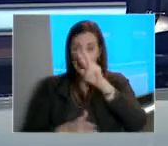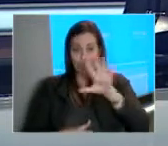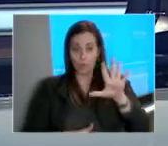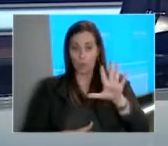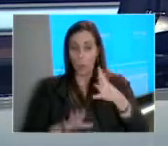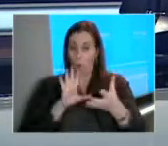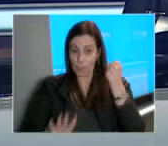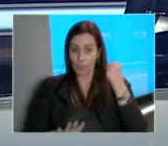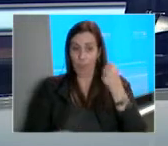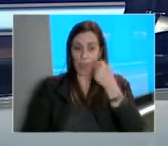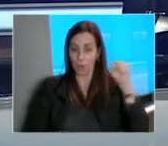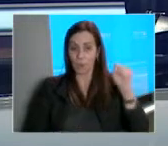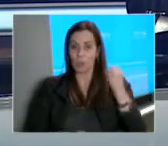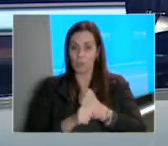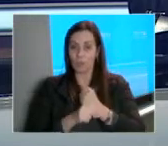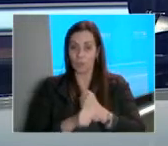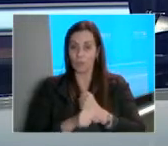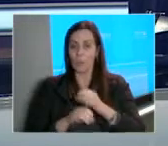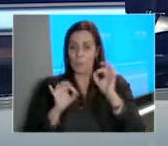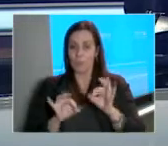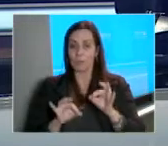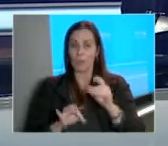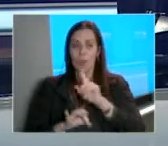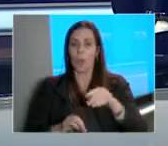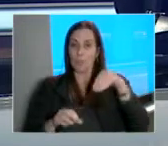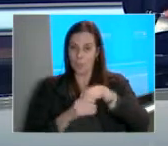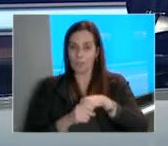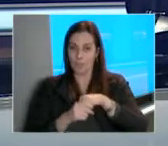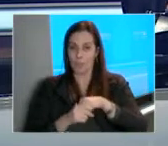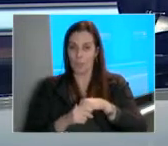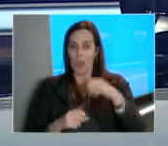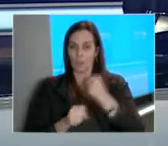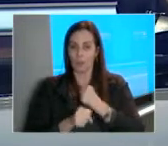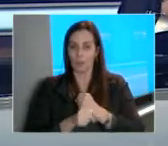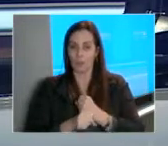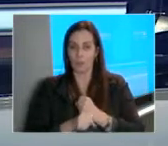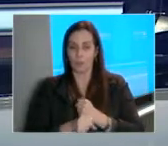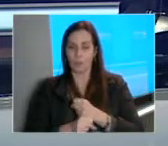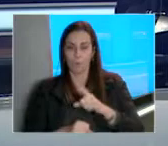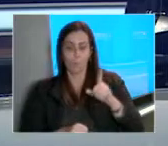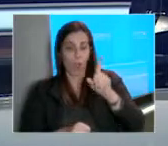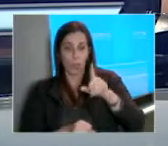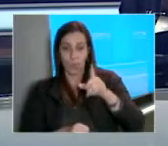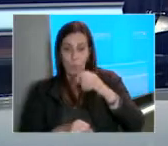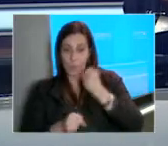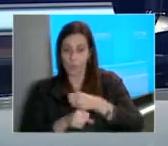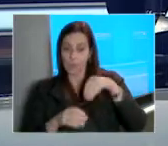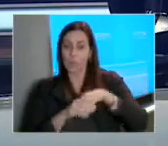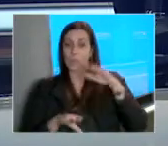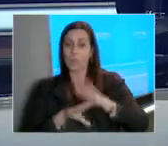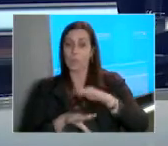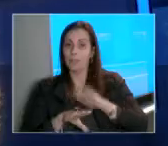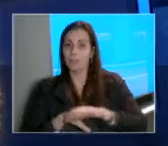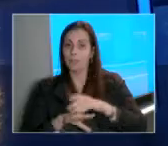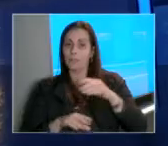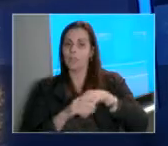ב-2005 הוציא עבירות שהן נעשות, שהן בעצם לא במסגרת העבודה. אבל הוא עשה את זה לא במסגרת התפקיד. אבל הוא ממשלה. במסגרת היותו ראש